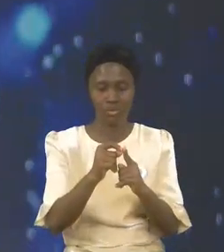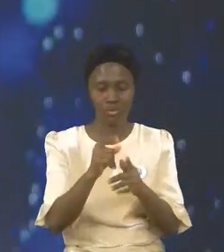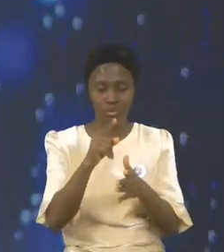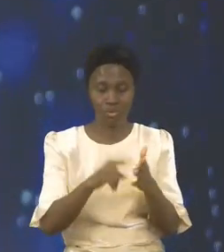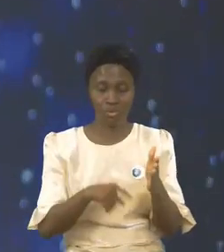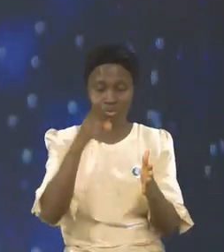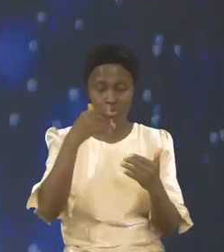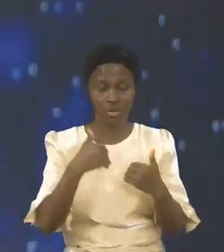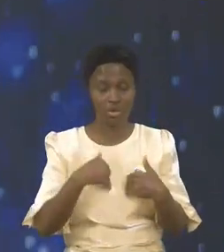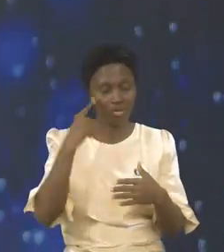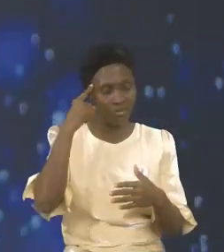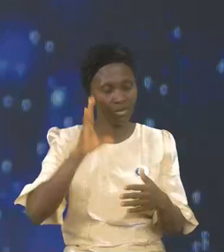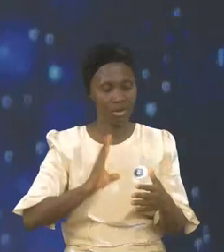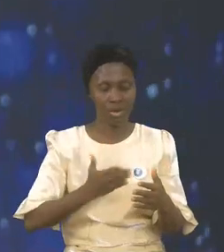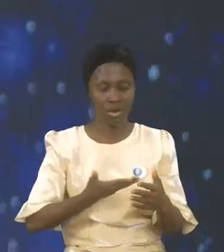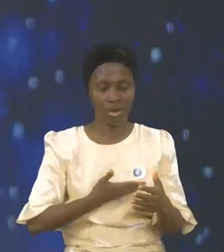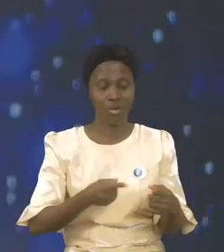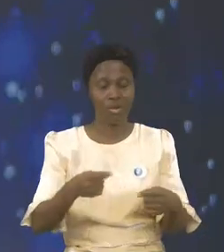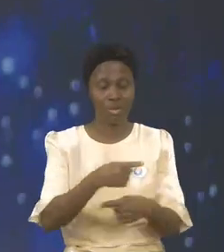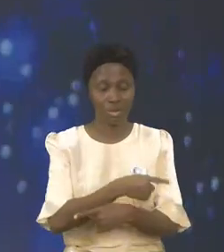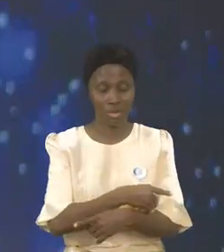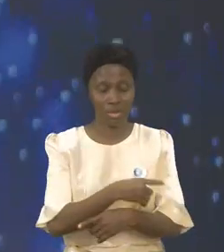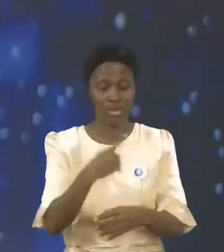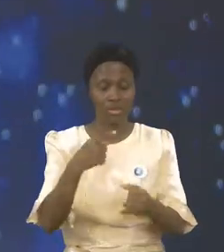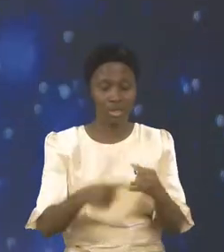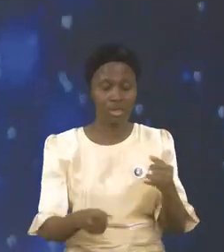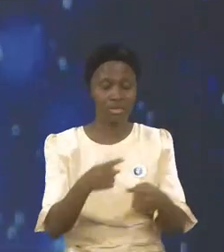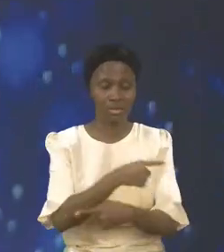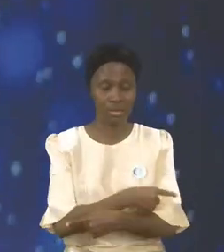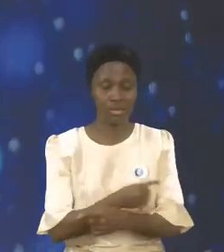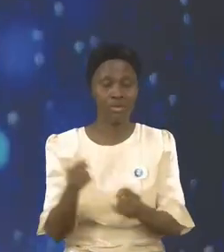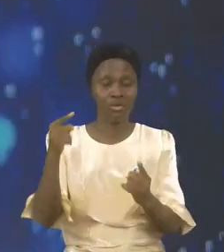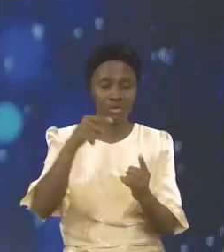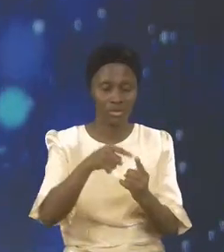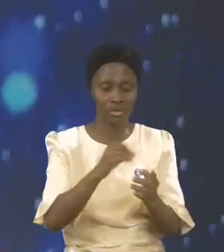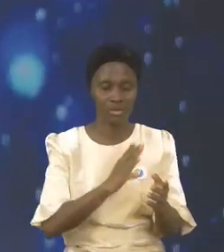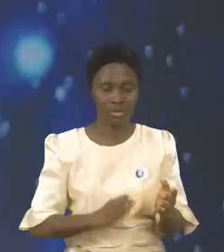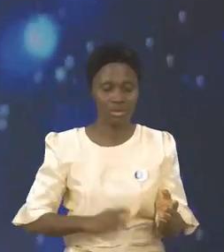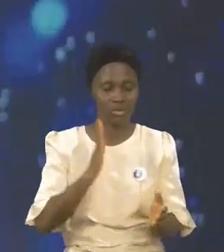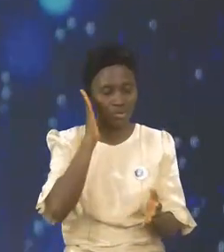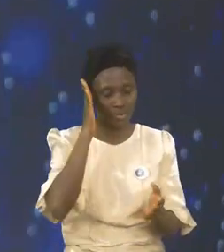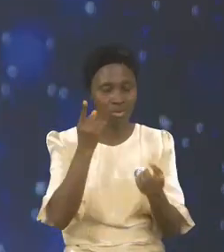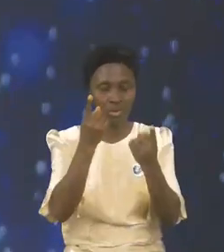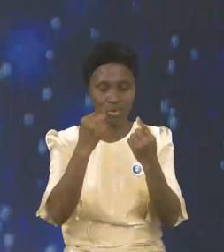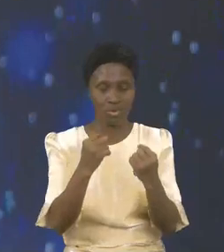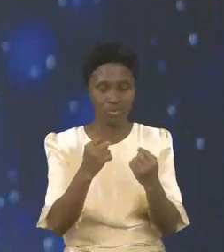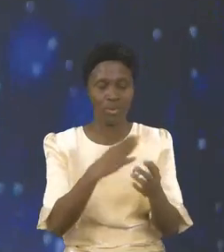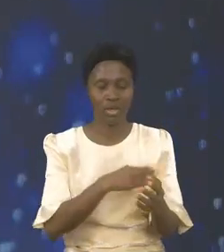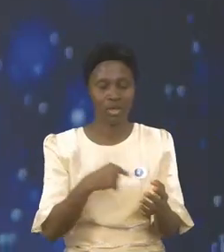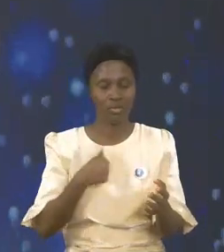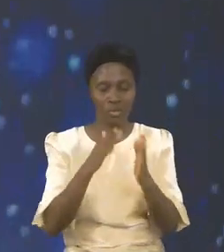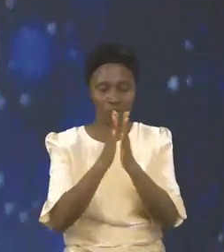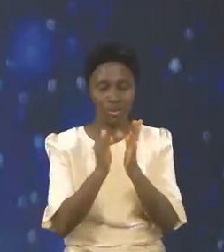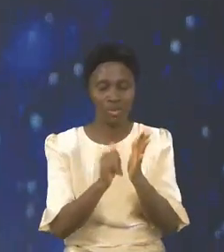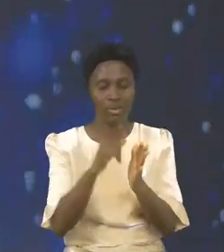as pour notre jour, pour le dernier jour, jusqu'à ce que Christ vienne. Et nous prions,